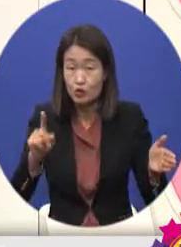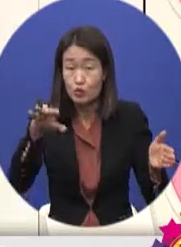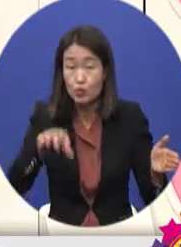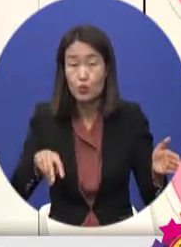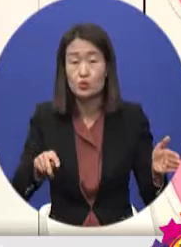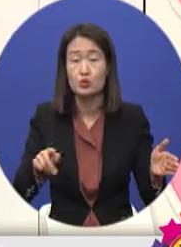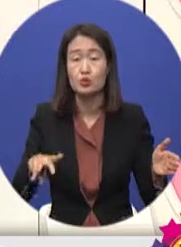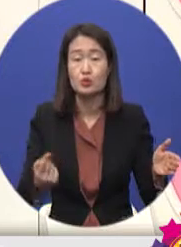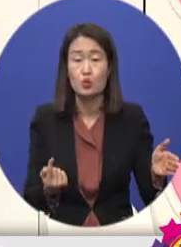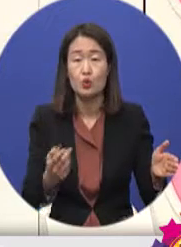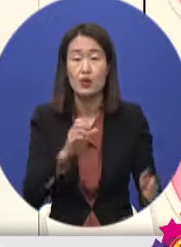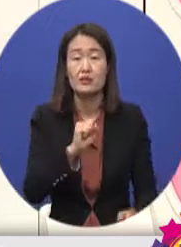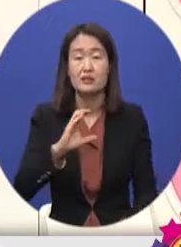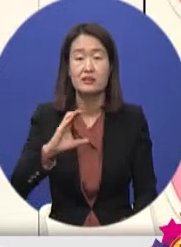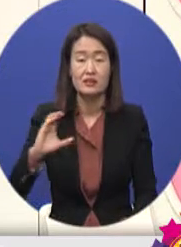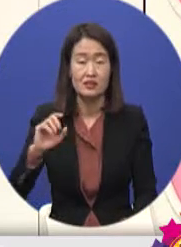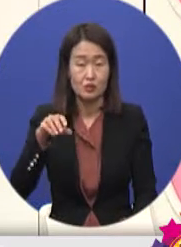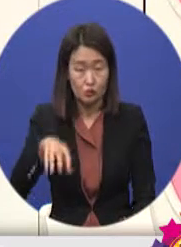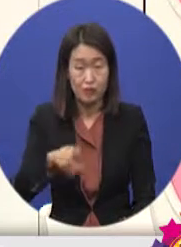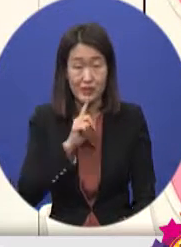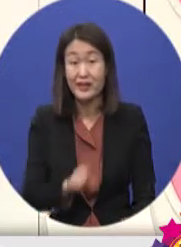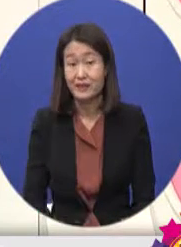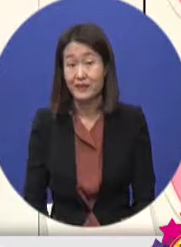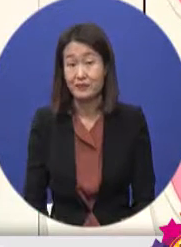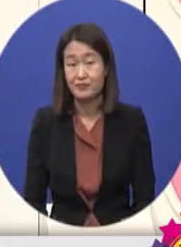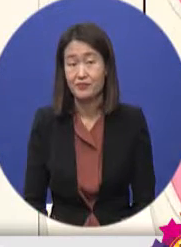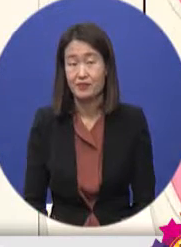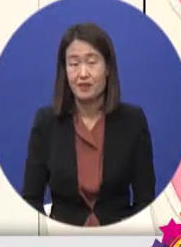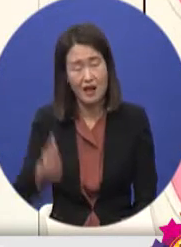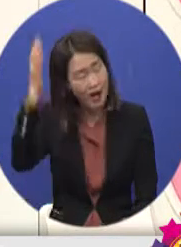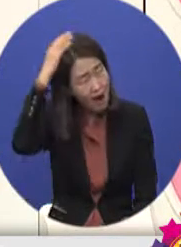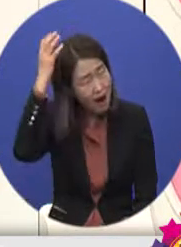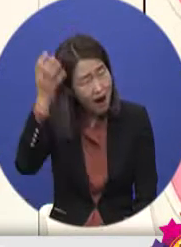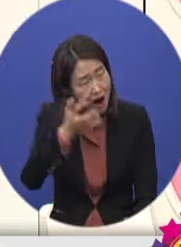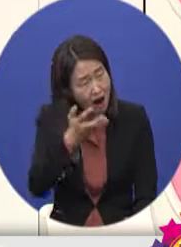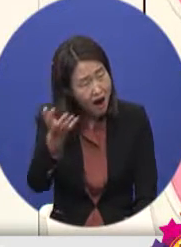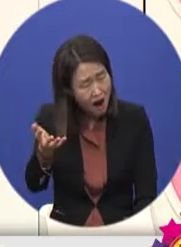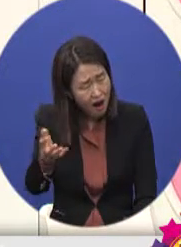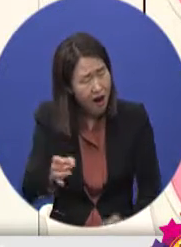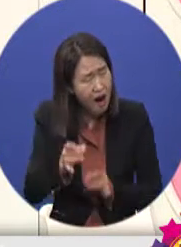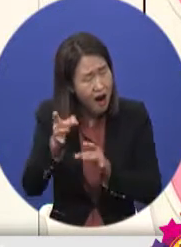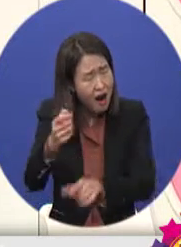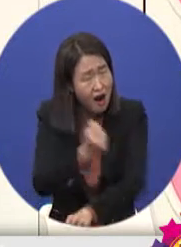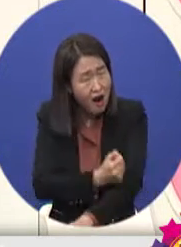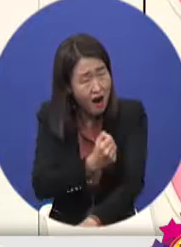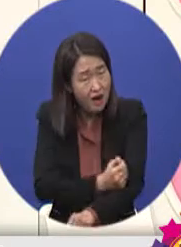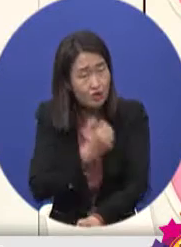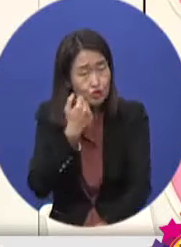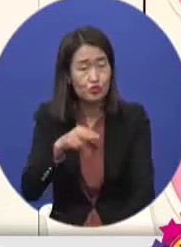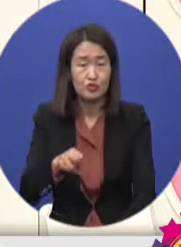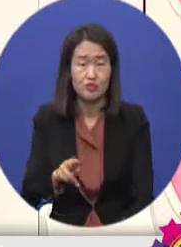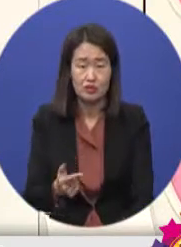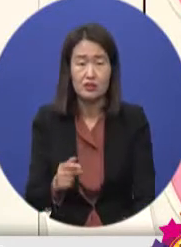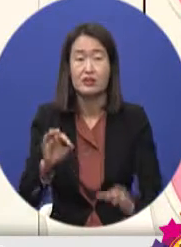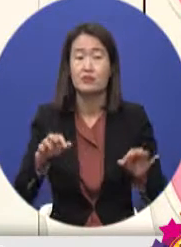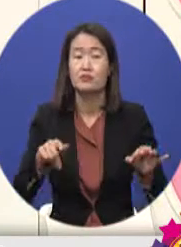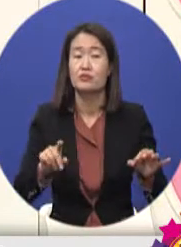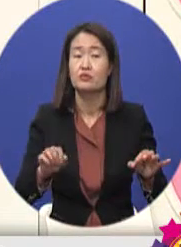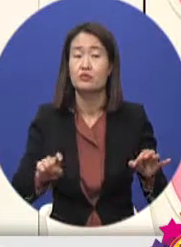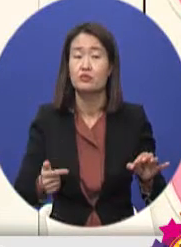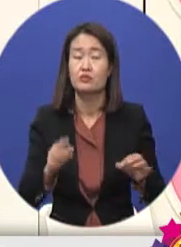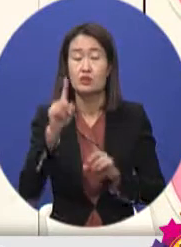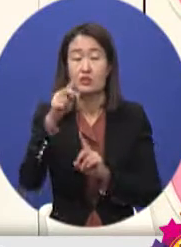서초동 SCC홀에서 열립니다. 기부에 앞장서온 션, 김장훈, 이동우